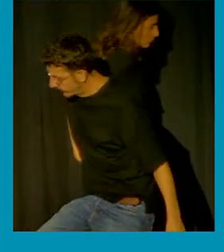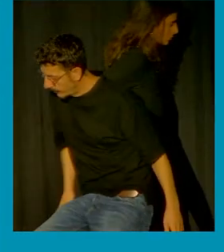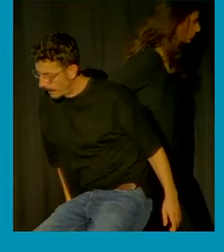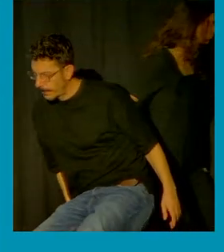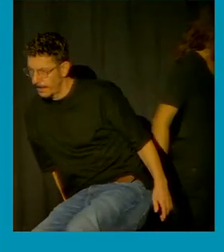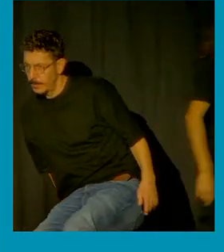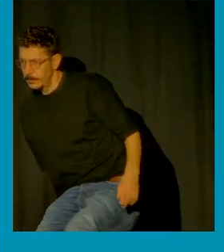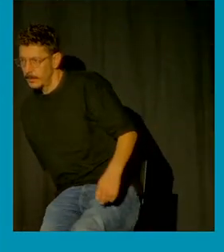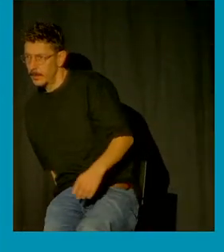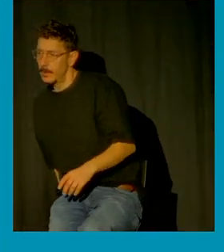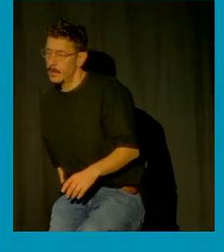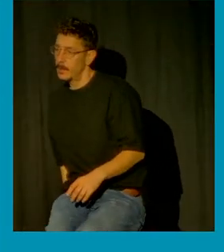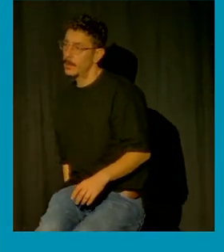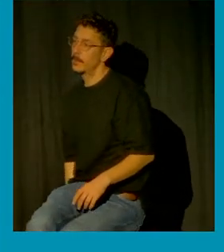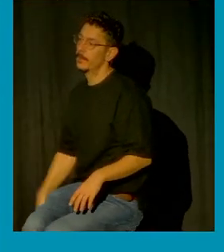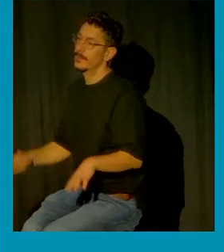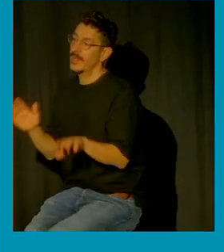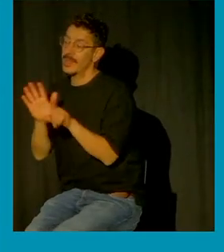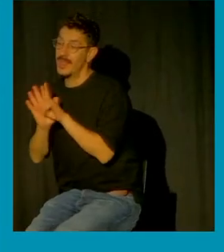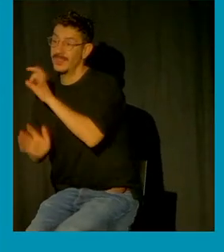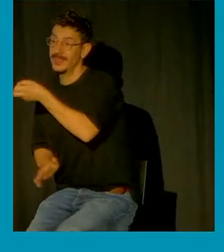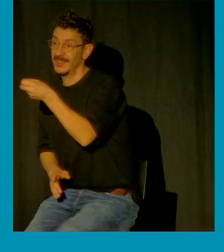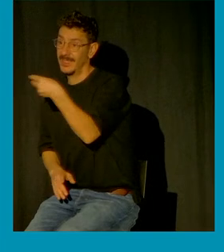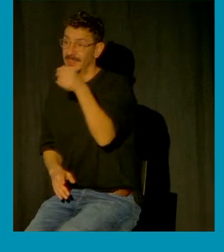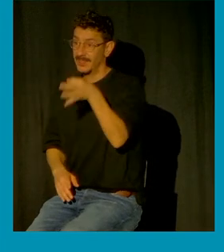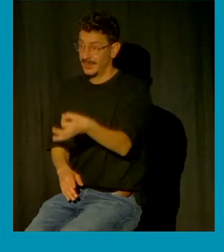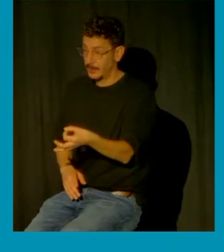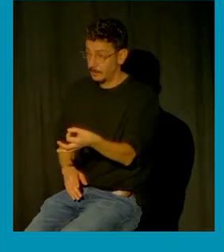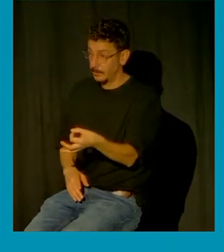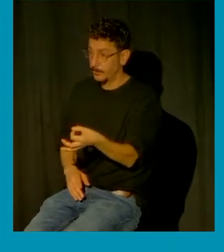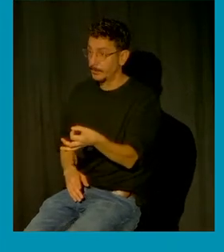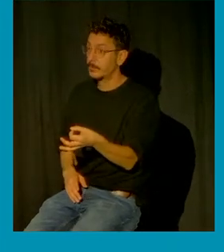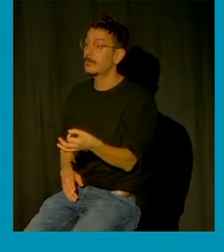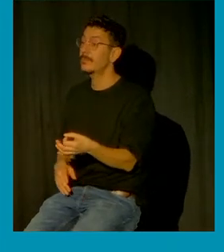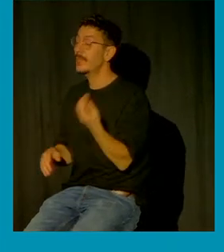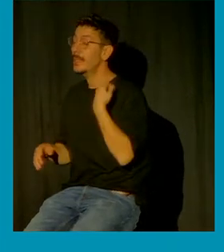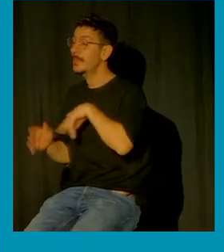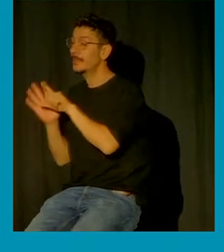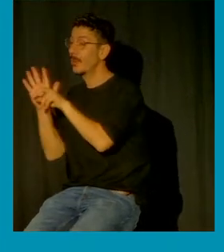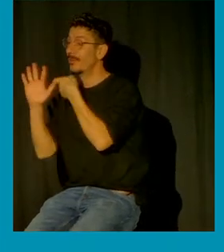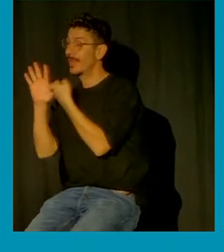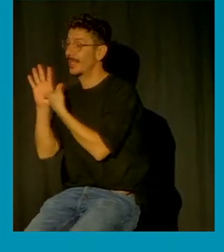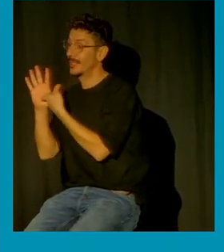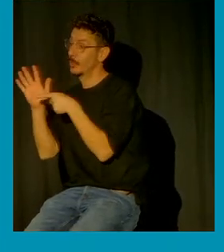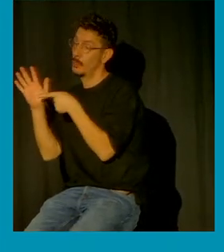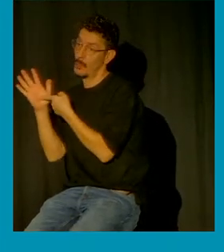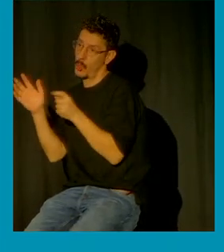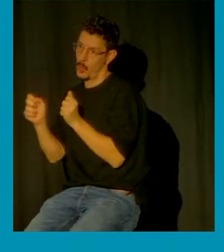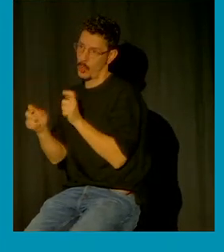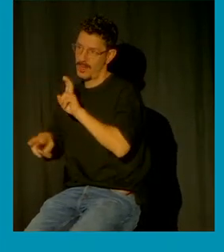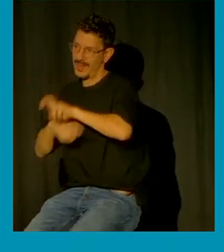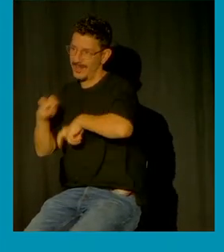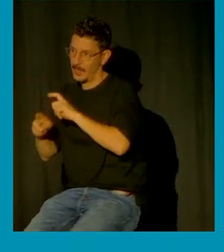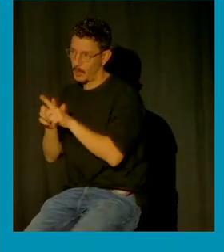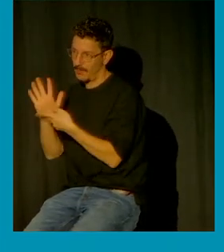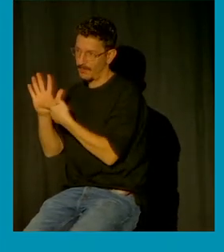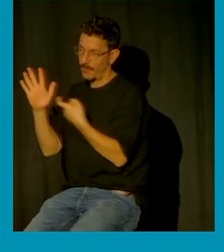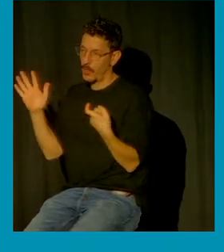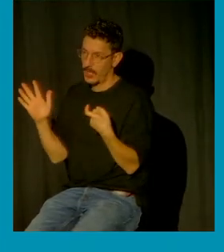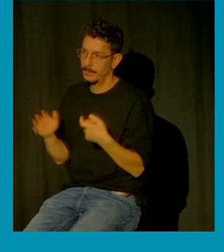aquest delicte i elimina la menció greument i per tant avui en dia l'assetjament